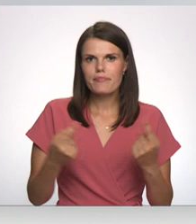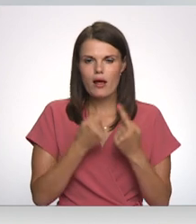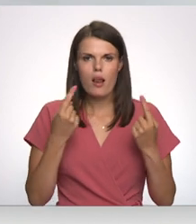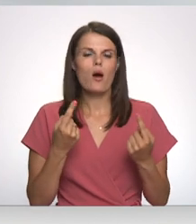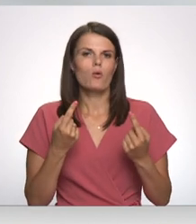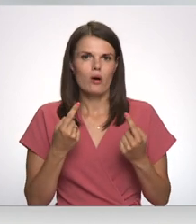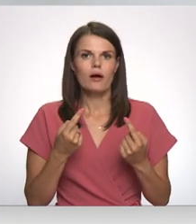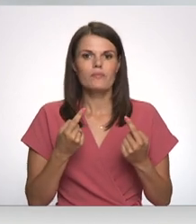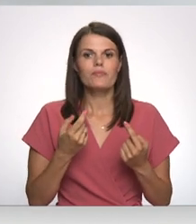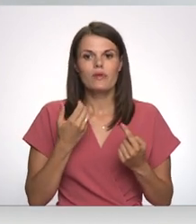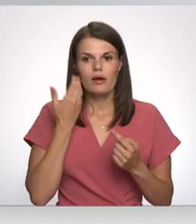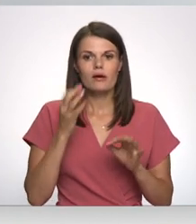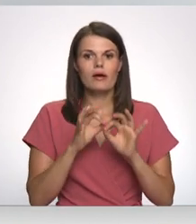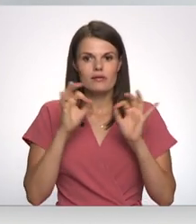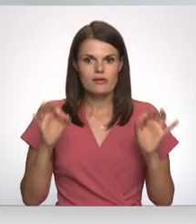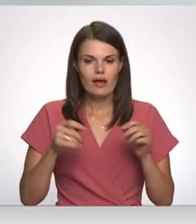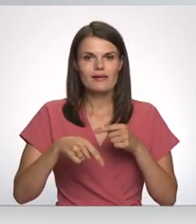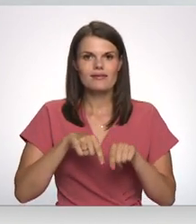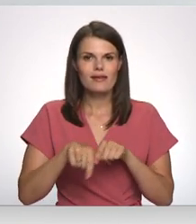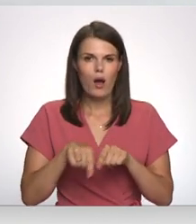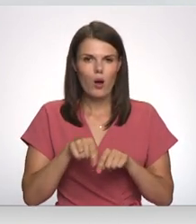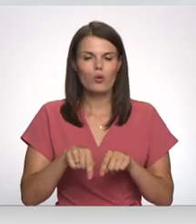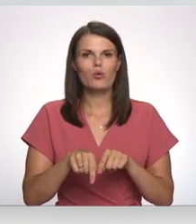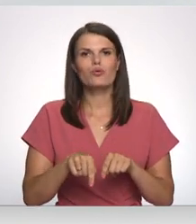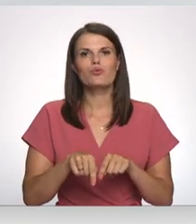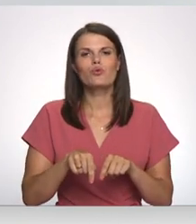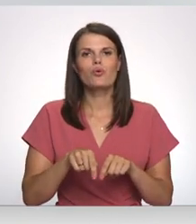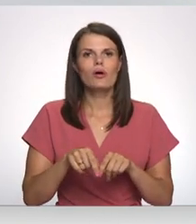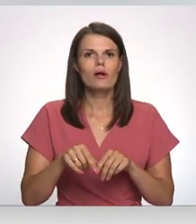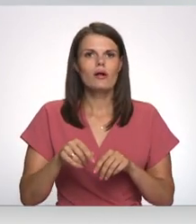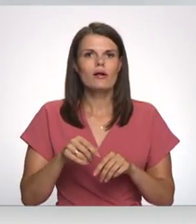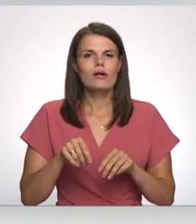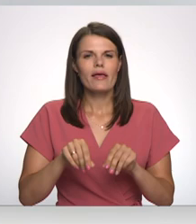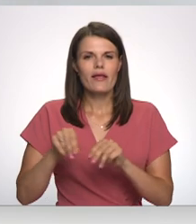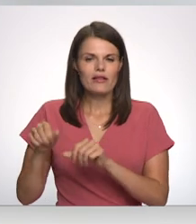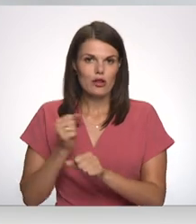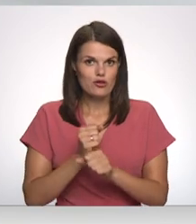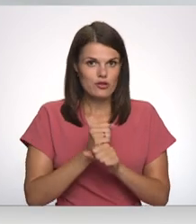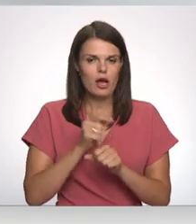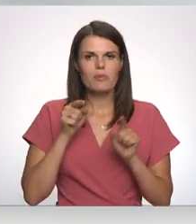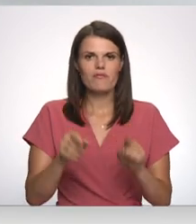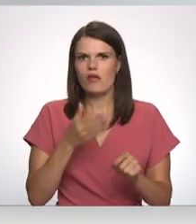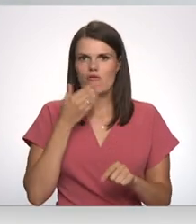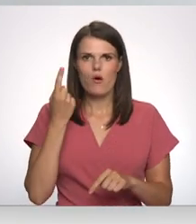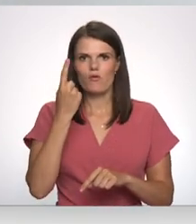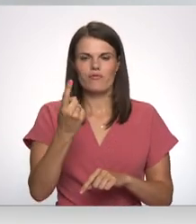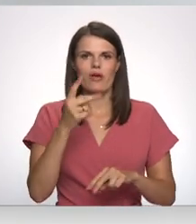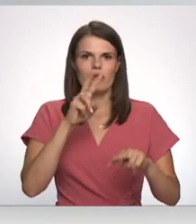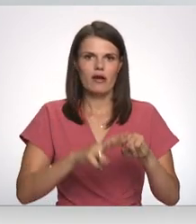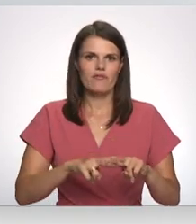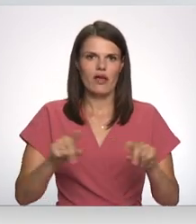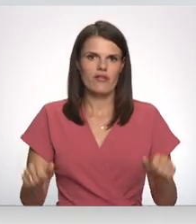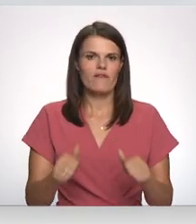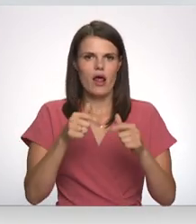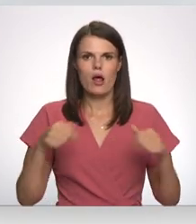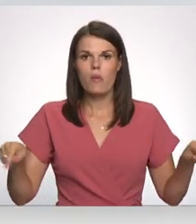ir sākņu virzināšanas darbi, svarīgi, ka viņi notiek fragmentāri, ka viņi nenotiek vienlaidus